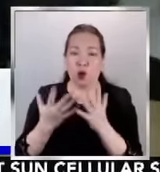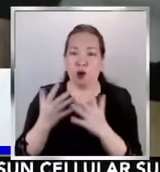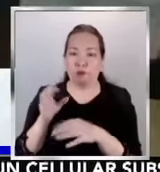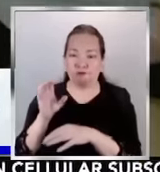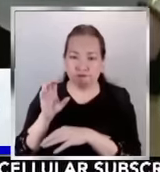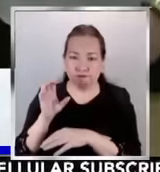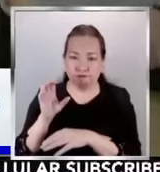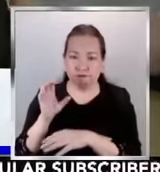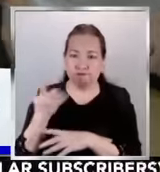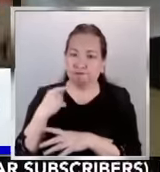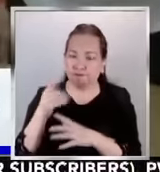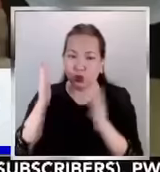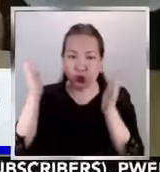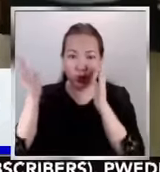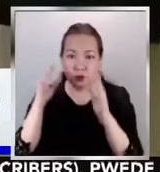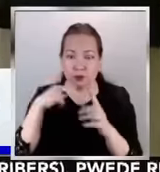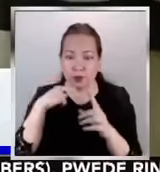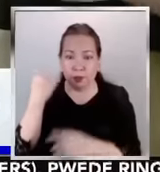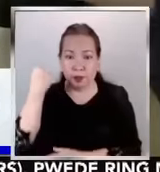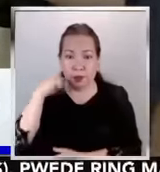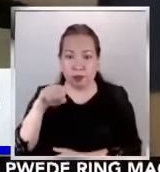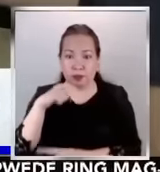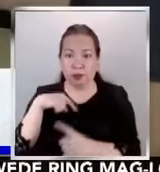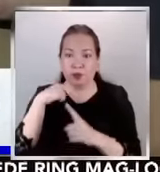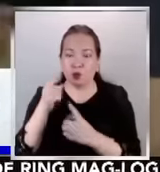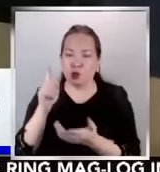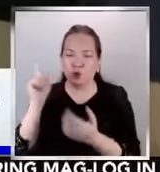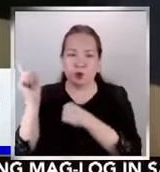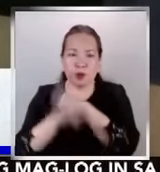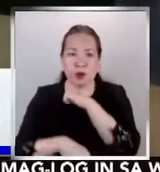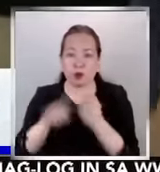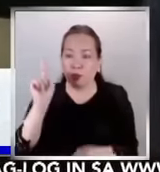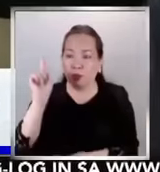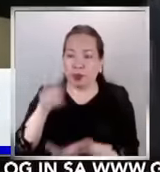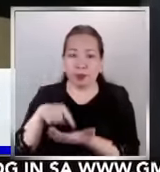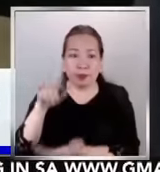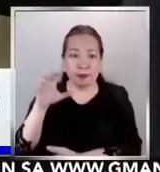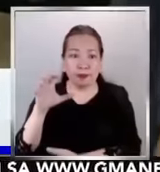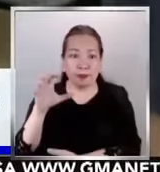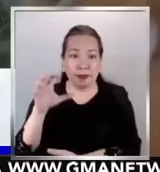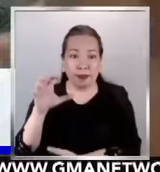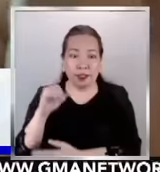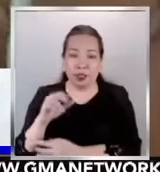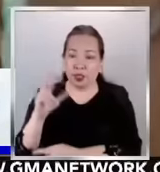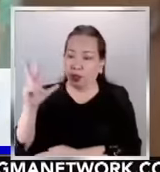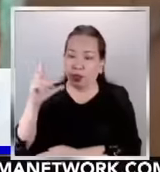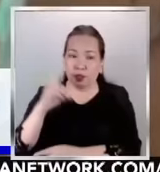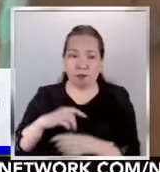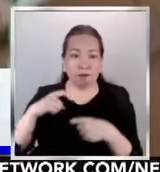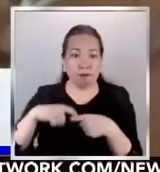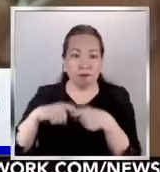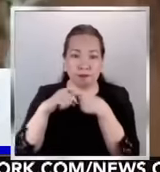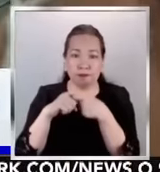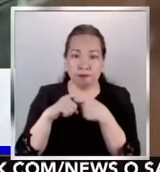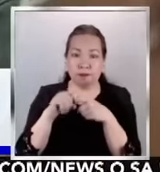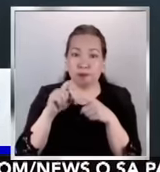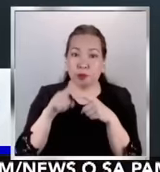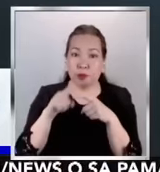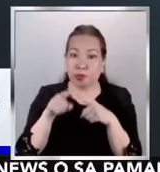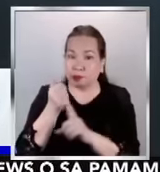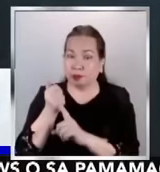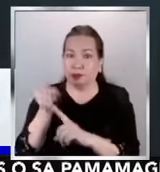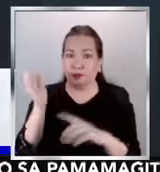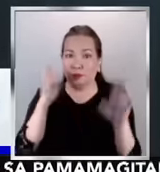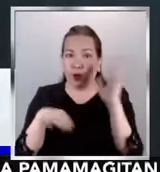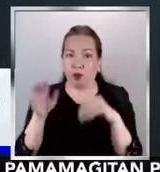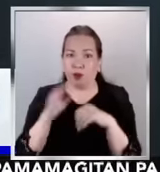sinasabing violation may multang Php1,500 at 30 Days suspension ang pinoproblema pa ni Salvador